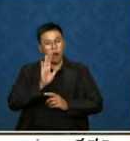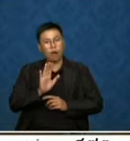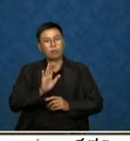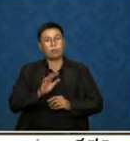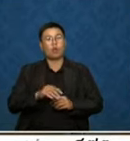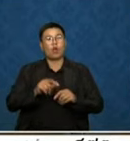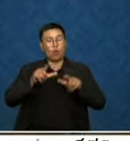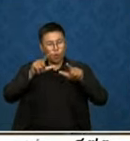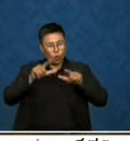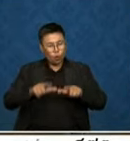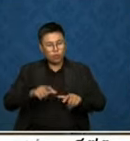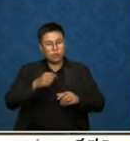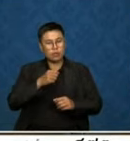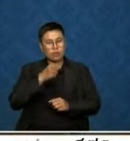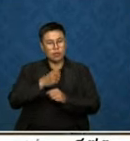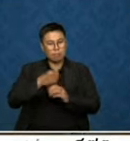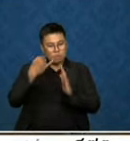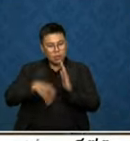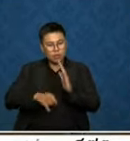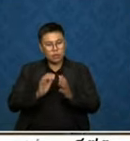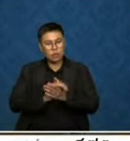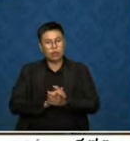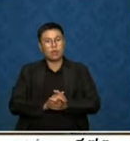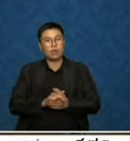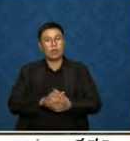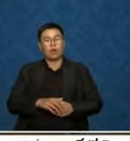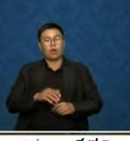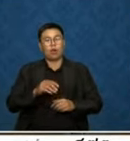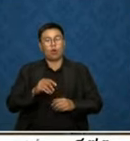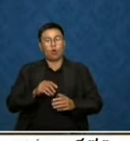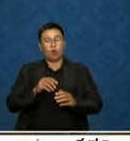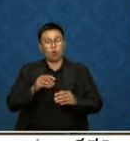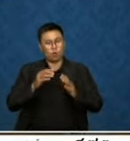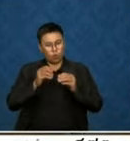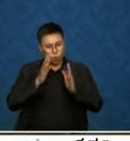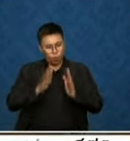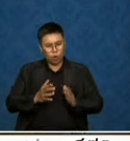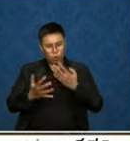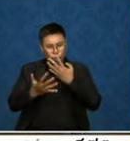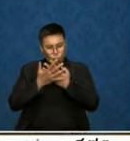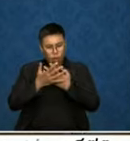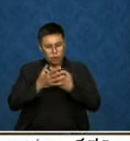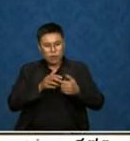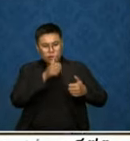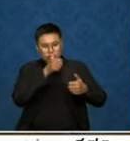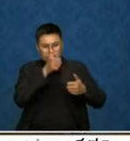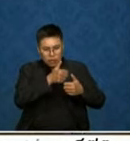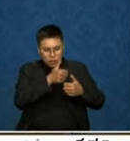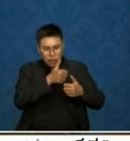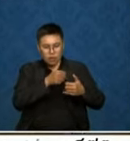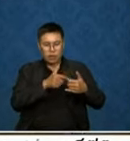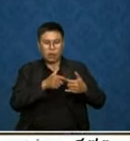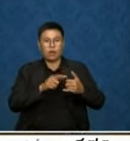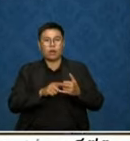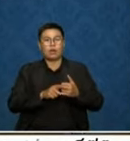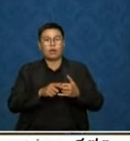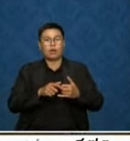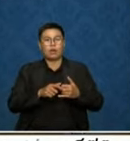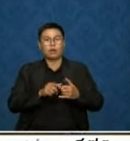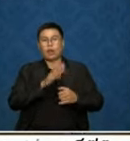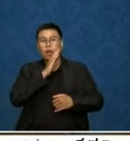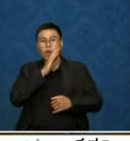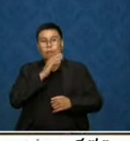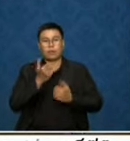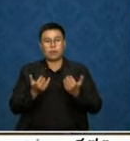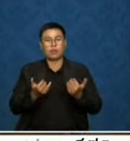นเหล่านี้การจัดชั้นนักโทษชั้นดีชั้นเยี่ยมต่างๆเนี่ยต้องไม่มีคนเหล่านี้เพราะถ้าเป็นแบบนี้เนี่ย